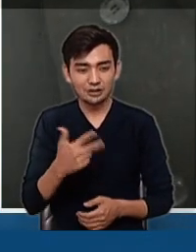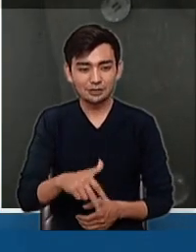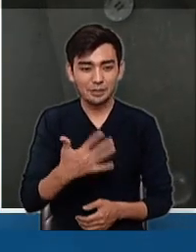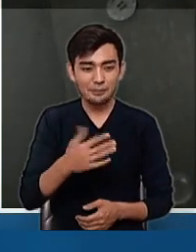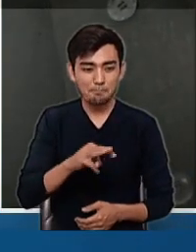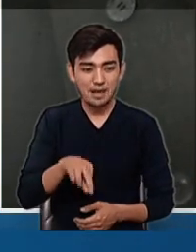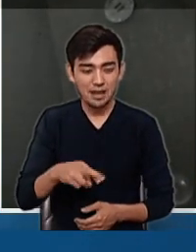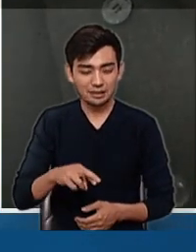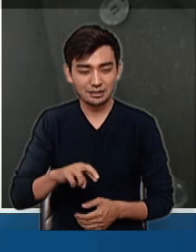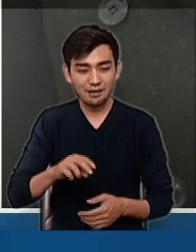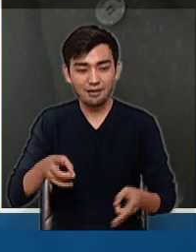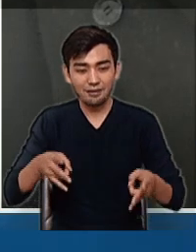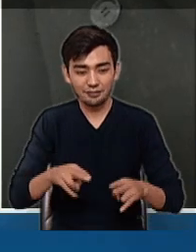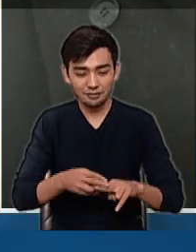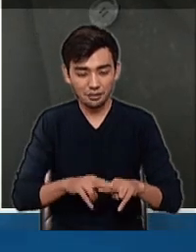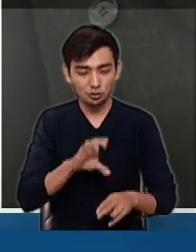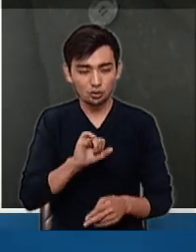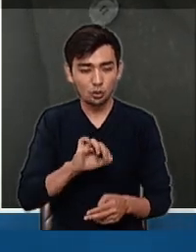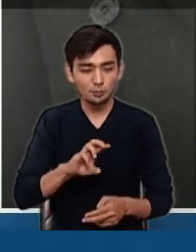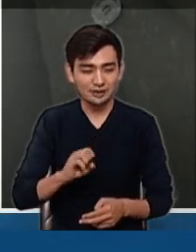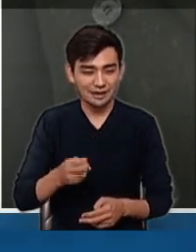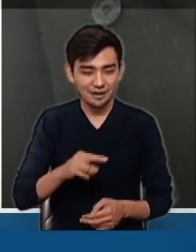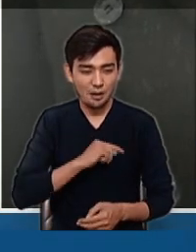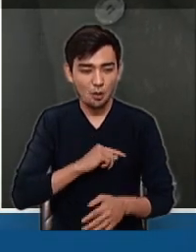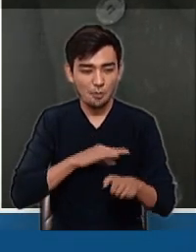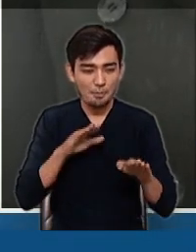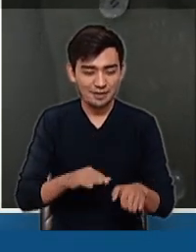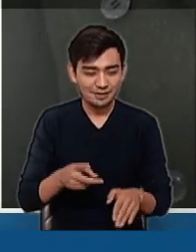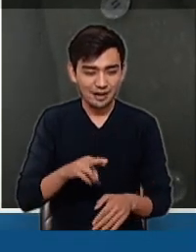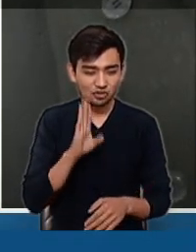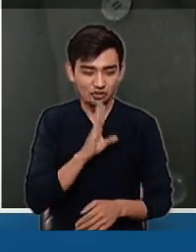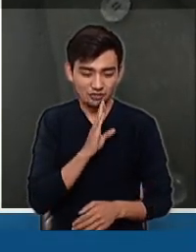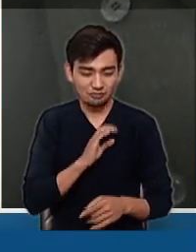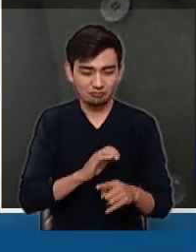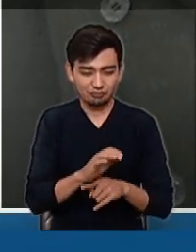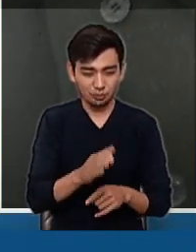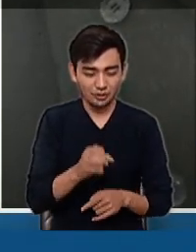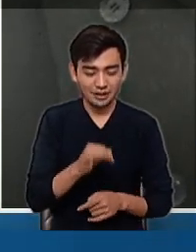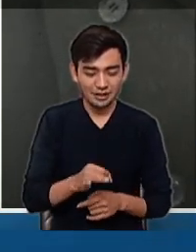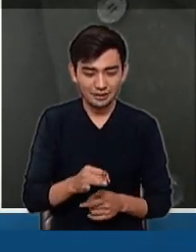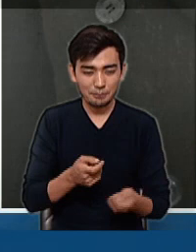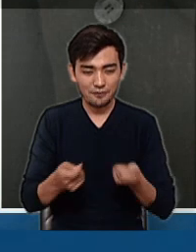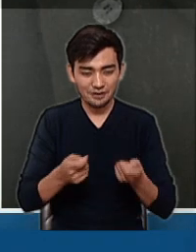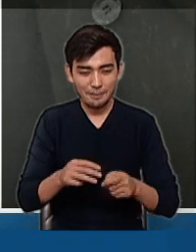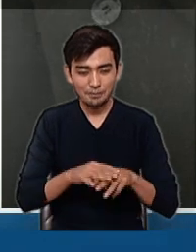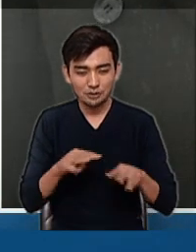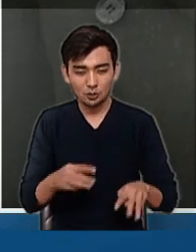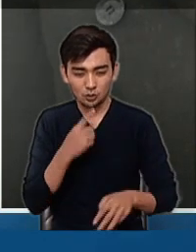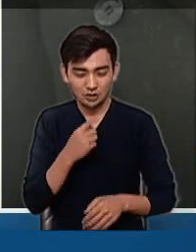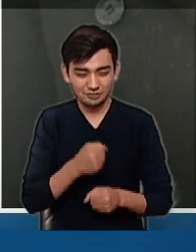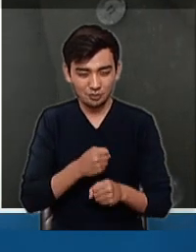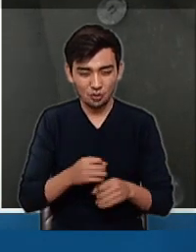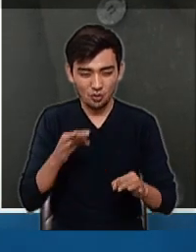млрд распределяет нас субсидирование рабочих мест среди женщин заседании правительства министра труда отметила